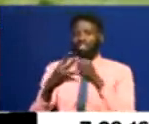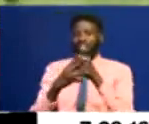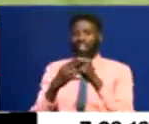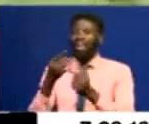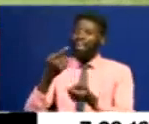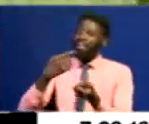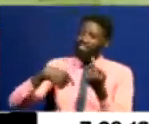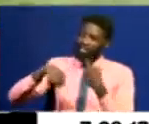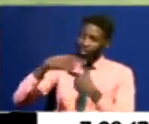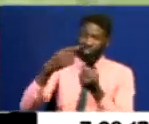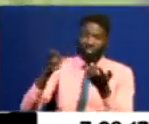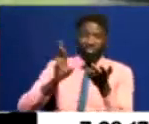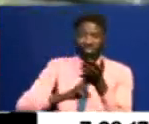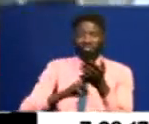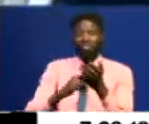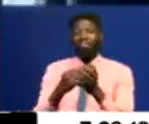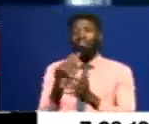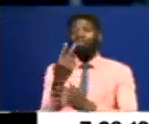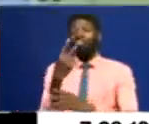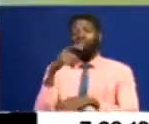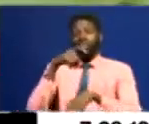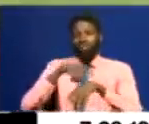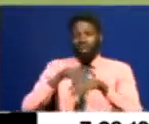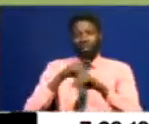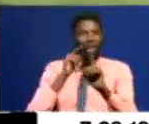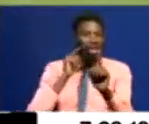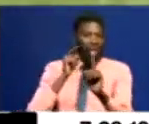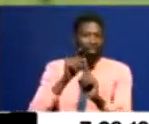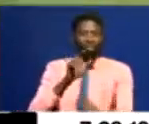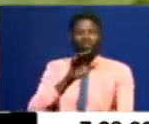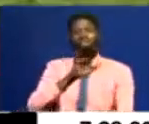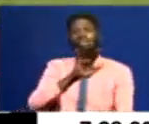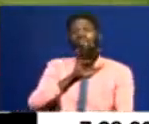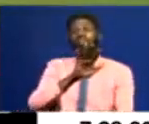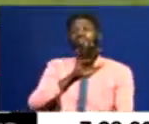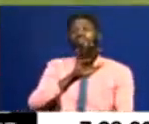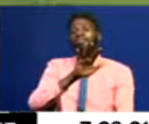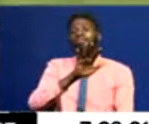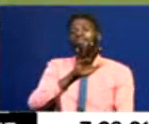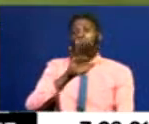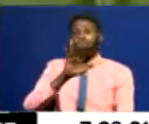zilirejelewa mara mbili ili kukamilisha umbali wa kilomita 155.76.